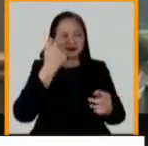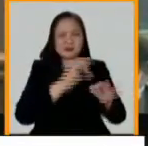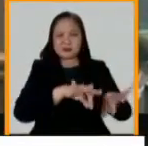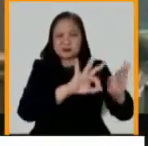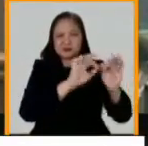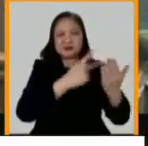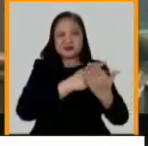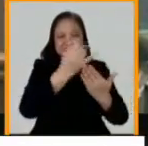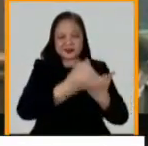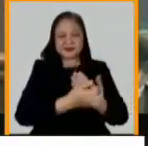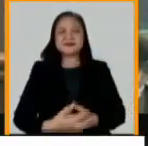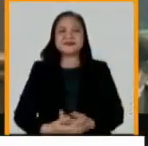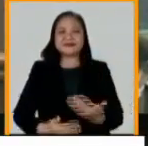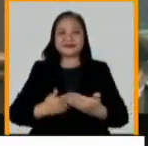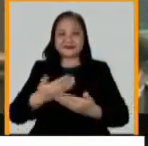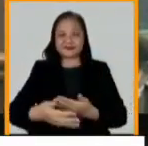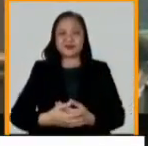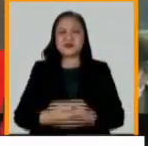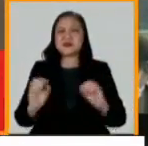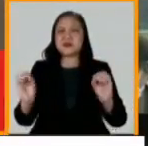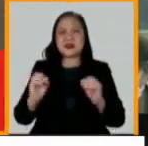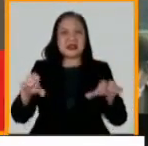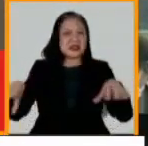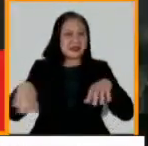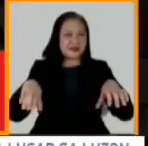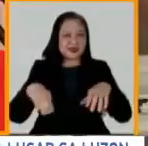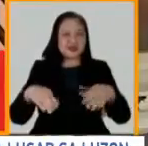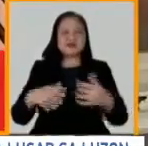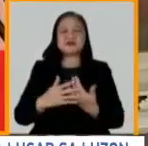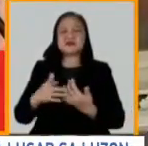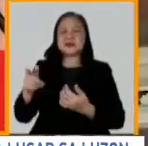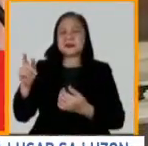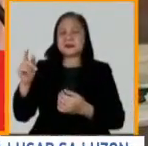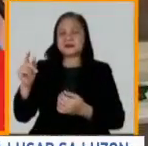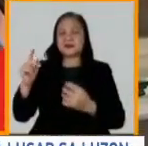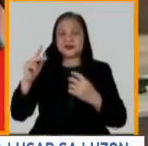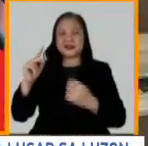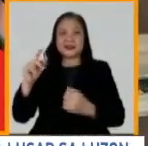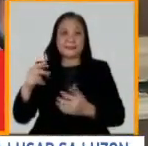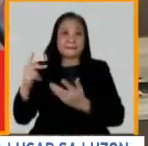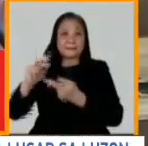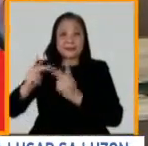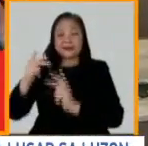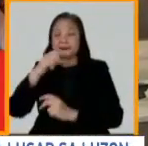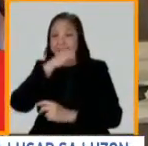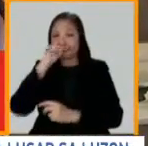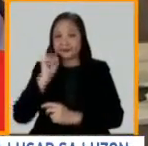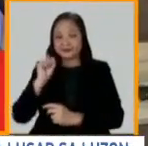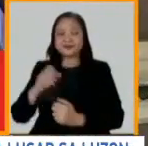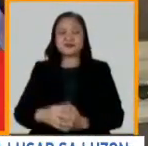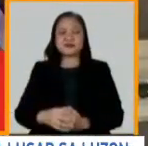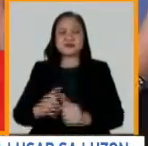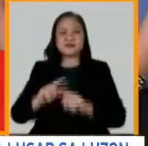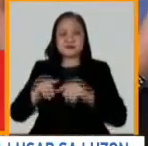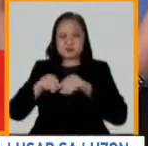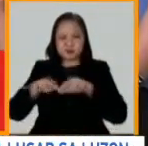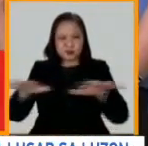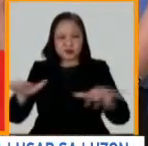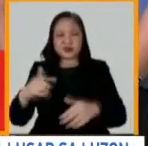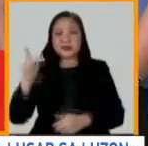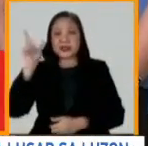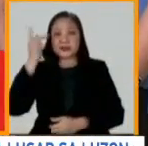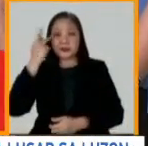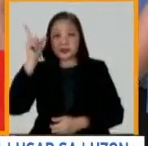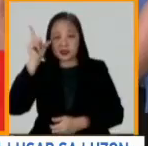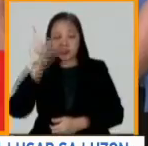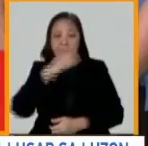public engagement ang katandem niyang si Senate President Tito Soto. Pero sa isang press release, sinabi ng Lacson-Soto tandem na